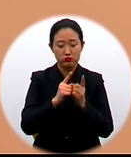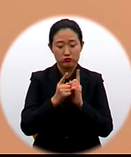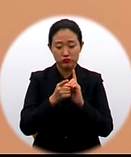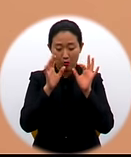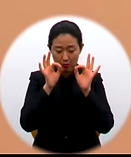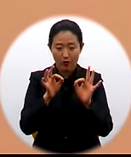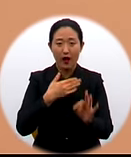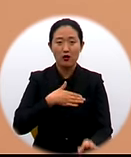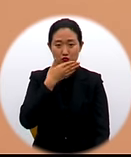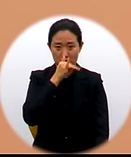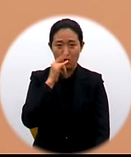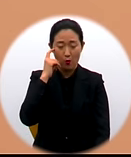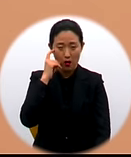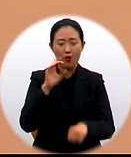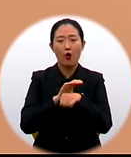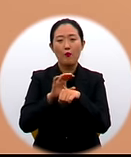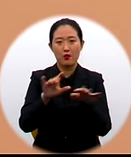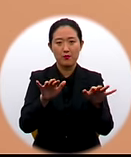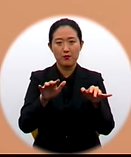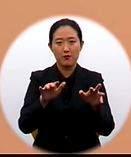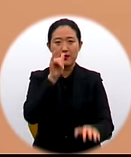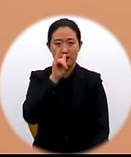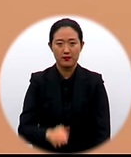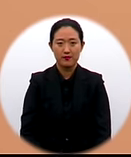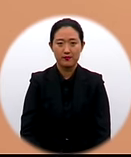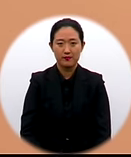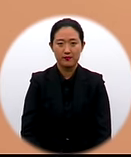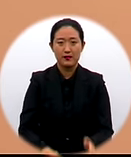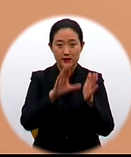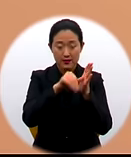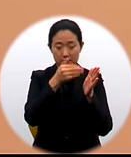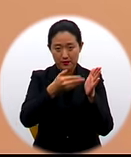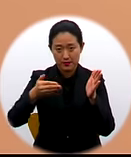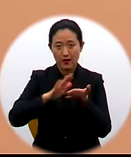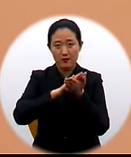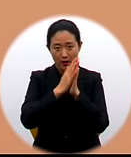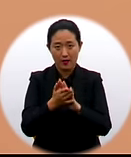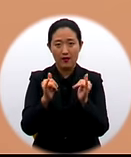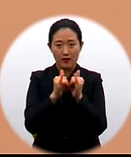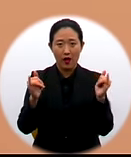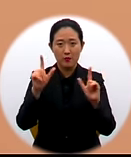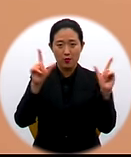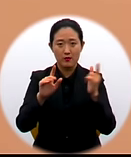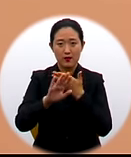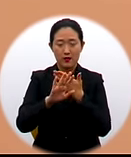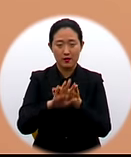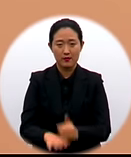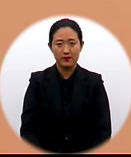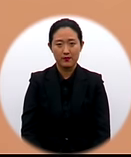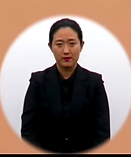필체 잘 쓰면 좋지만 아무도 중요하게 생각하지 않죠. 서로 알아보면 된다고 생각하잖아요. 왜? 우리는 모두 컴퓨터를 쓰기